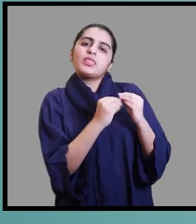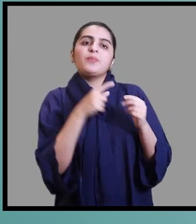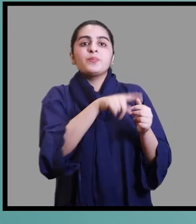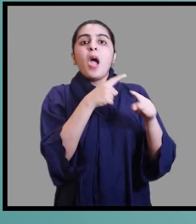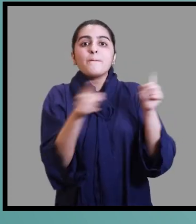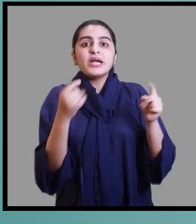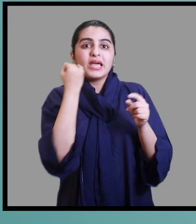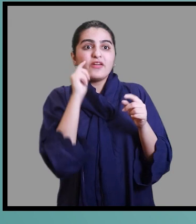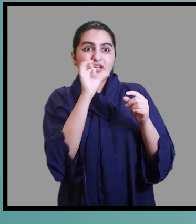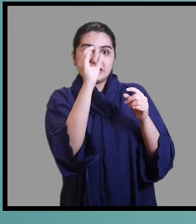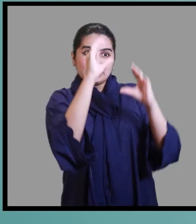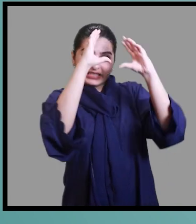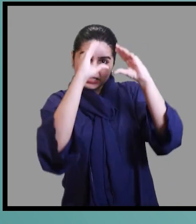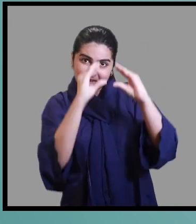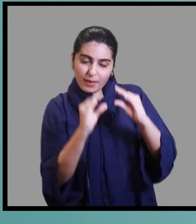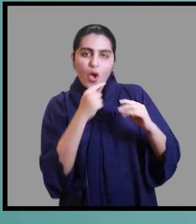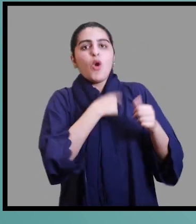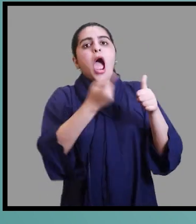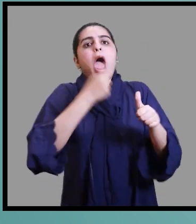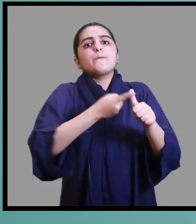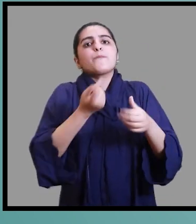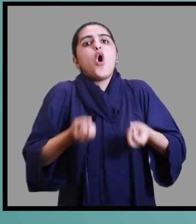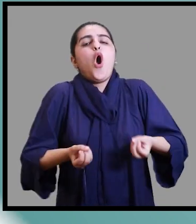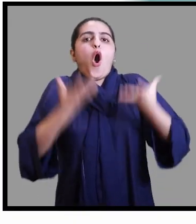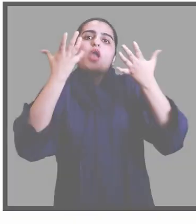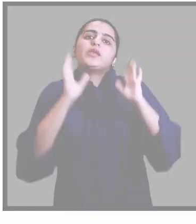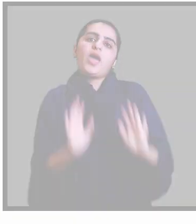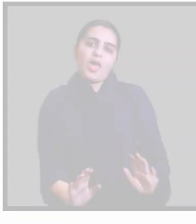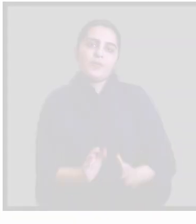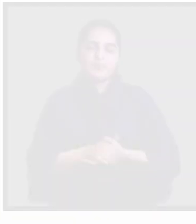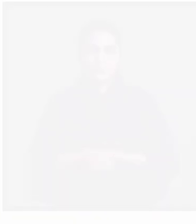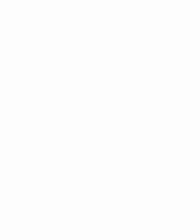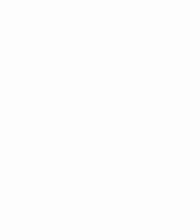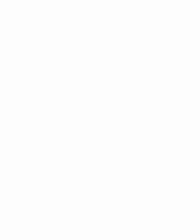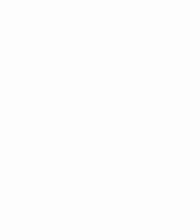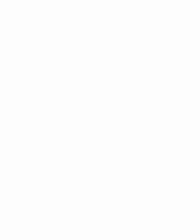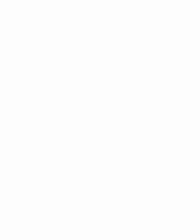जिस तरह घर में बिजली आ जाए जनरेटर ऑफ हो जाएगा, बिजली कम होती है जनरेटर ऑन हो जाता है,